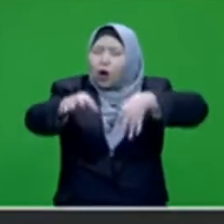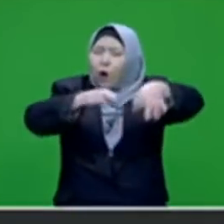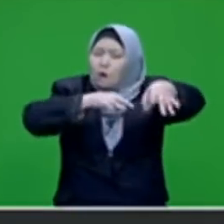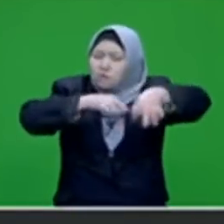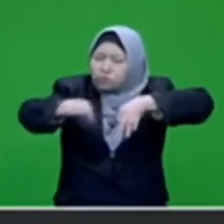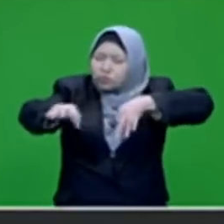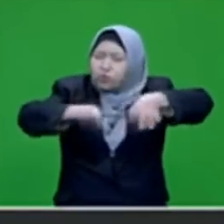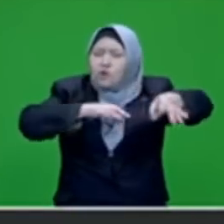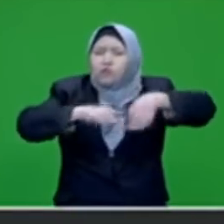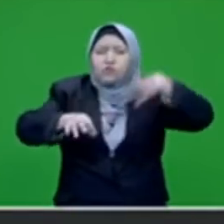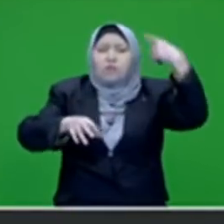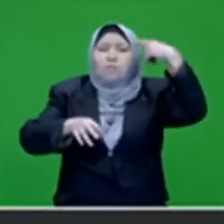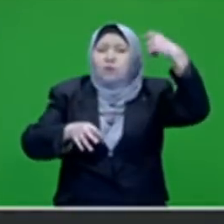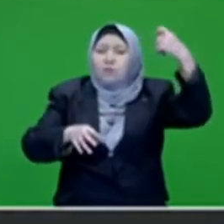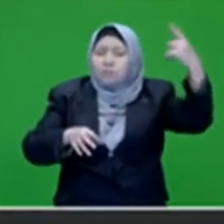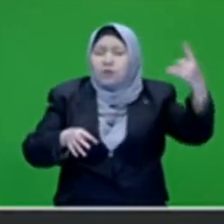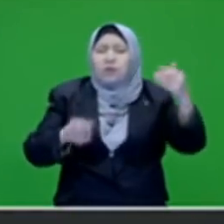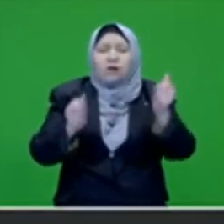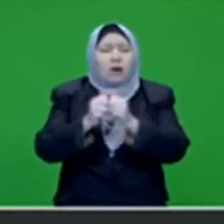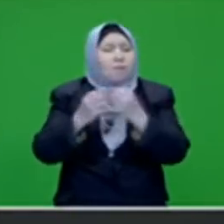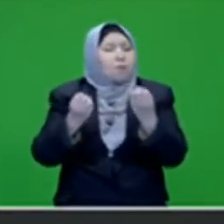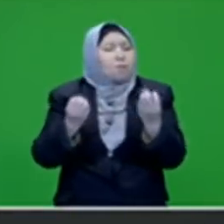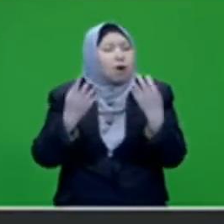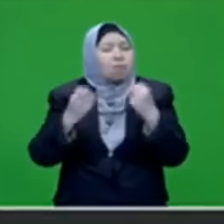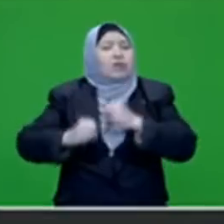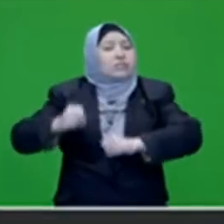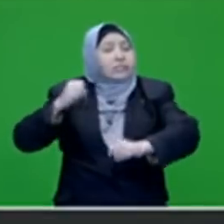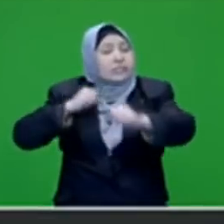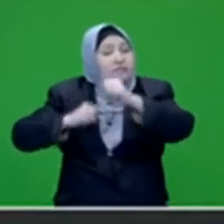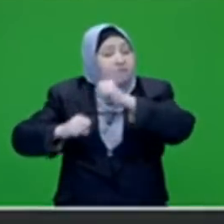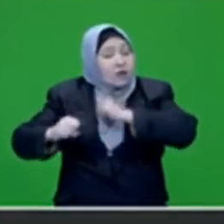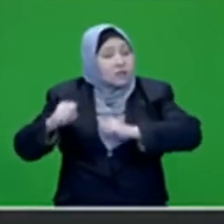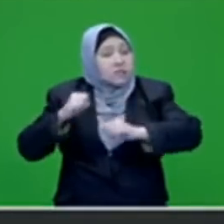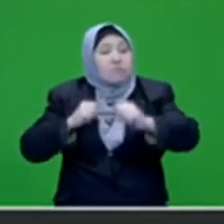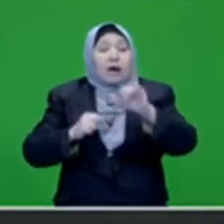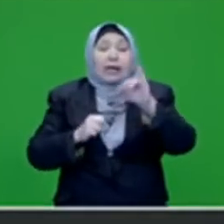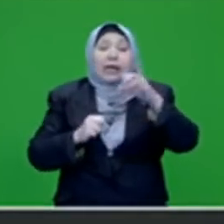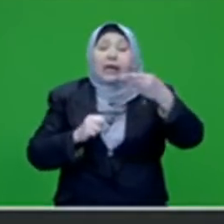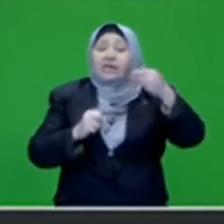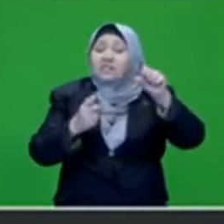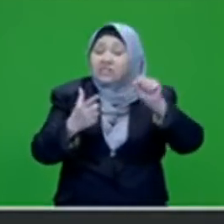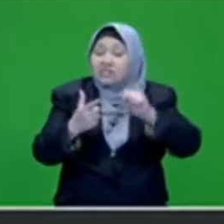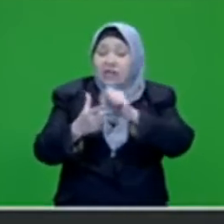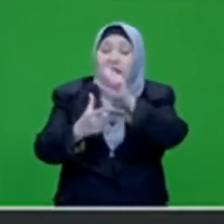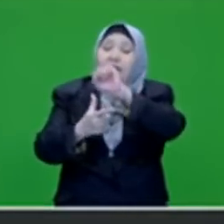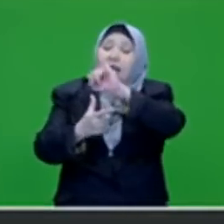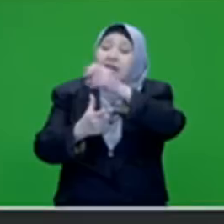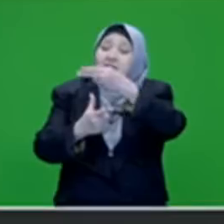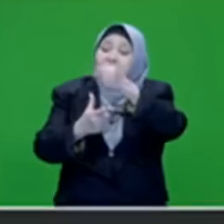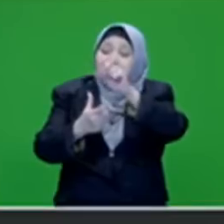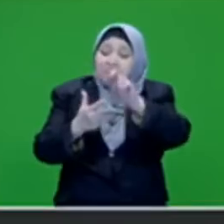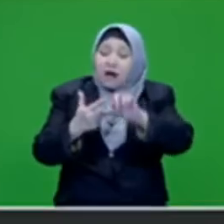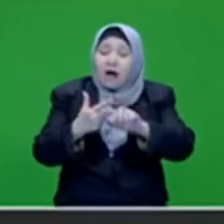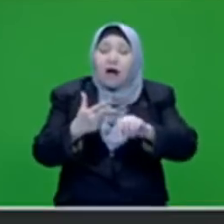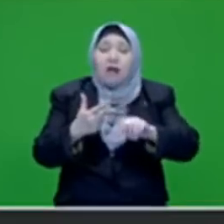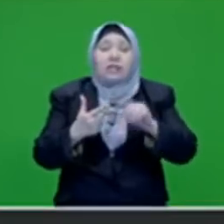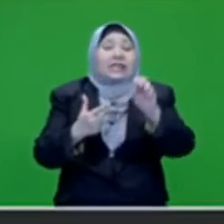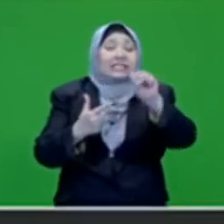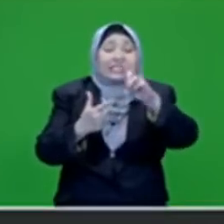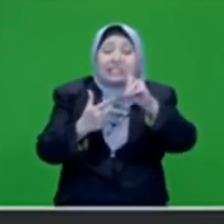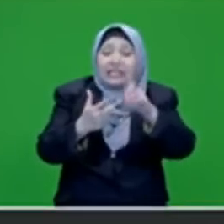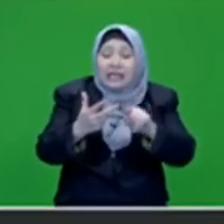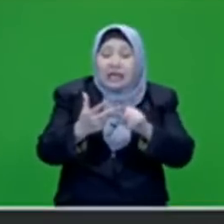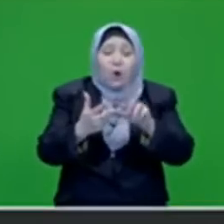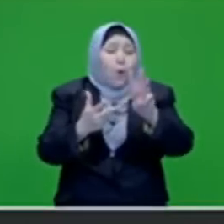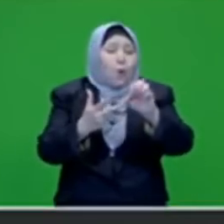ada beberapa sifat yang unik. Ihsan, sifat siddiq, takwa, wara', semua kena ada